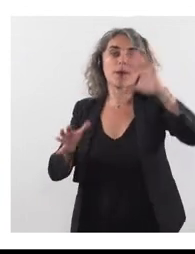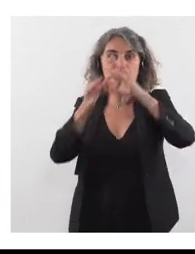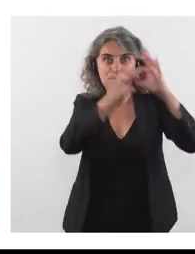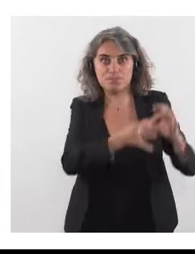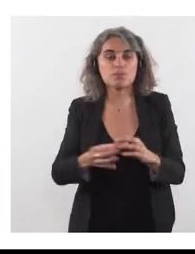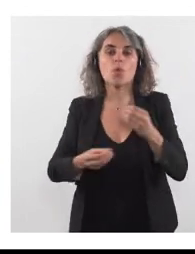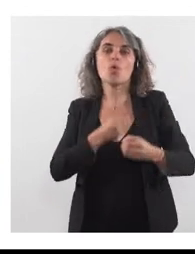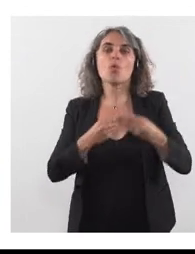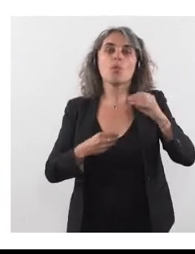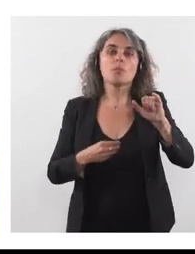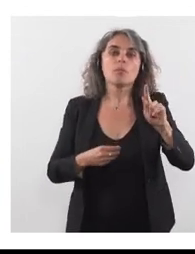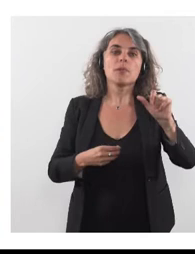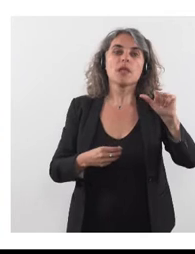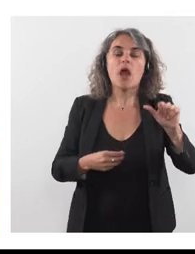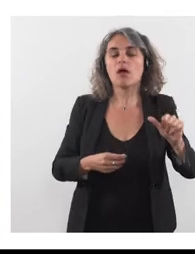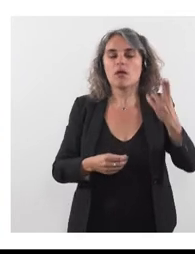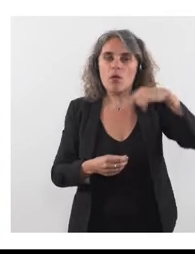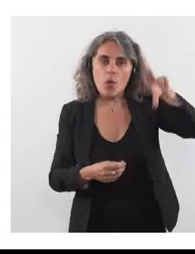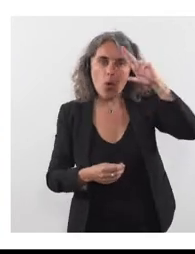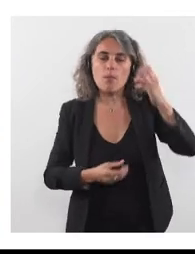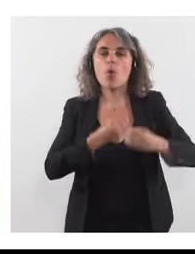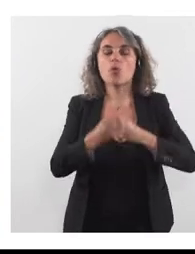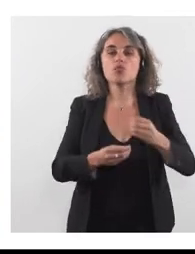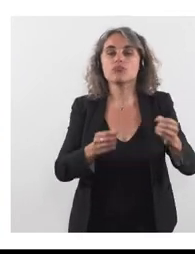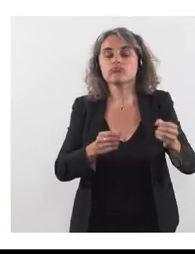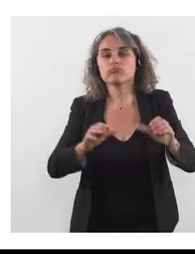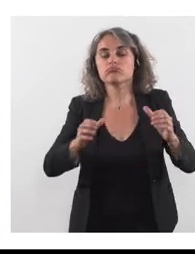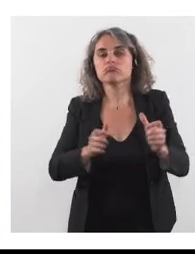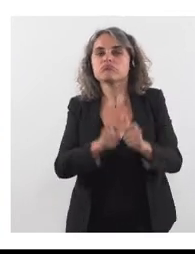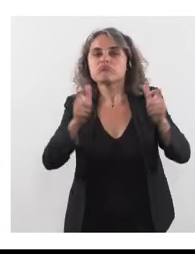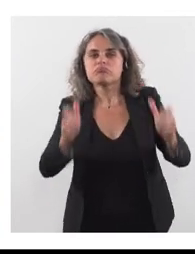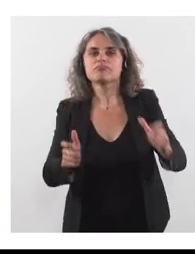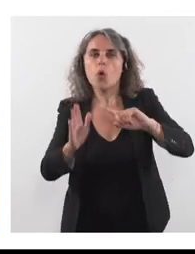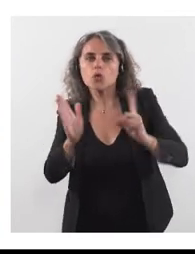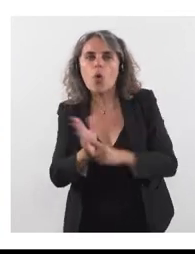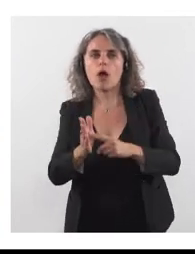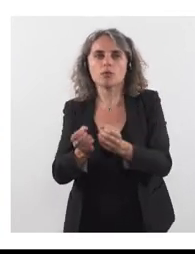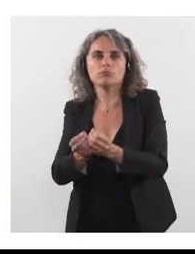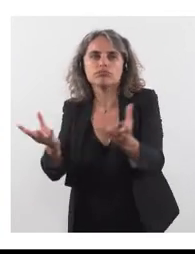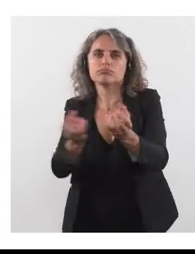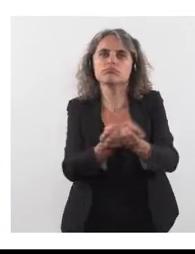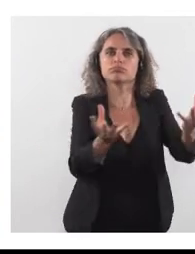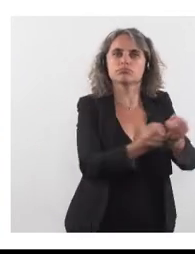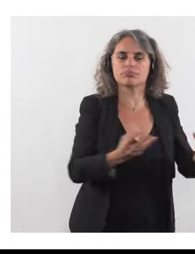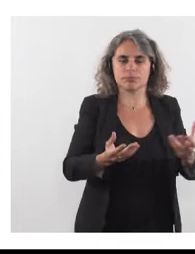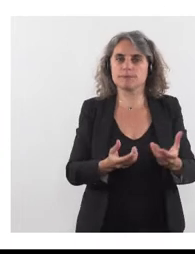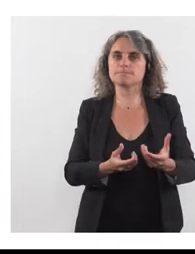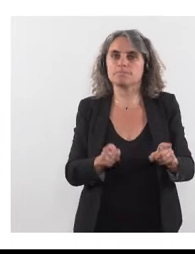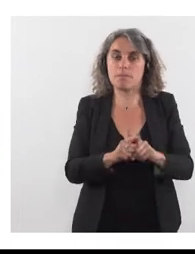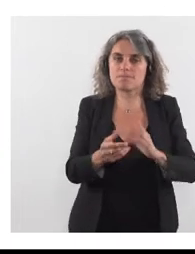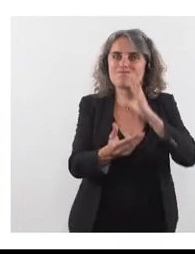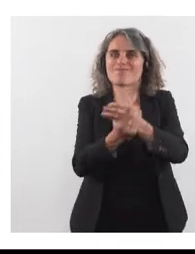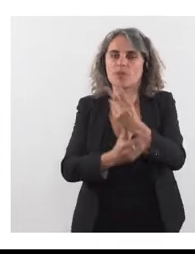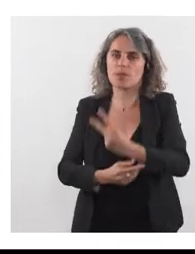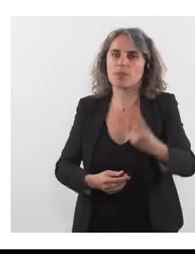ou comme des legal clinics, des cliniques de droit qui, de plus en plus en Europe, vont être parties intervenantes. Et là aussi, on